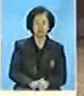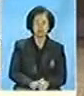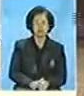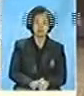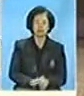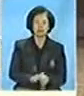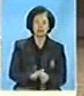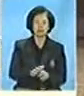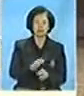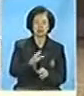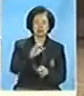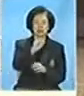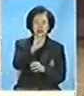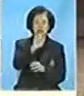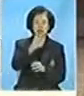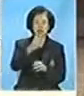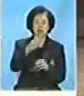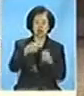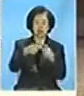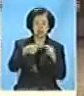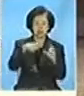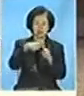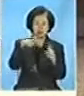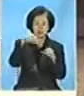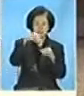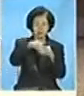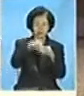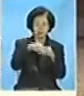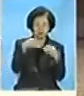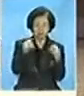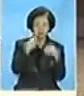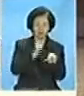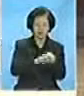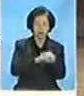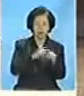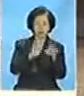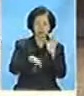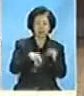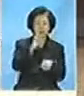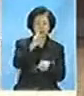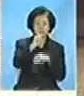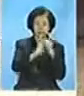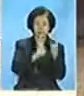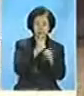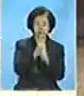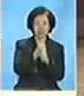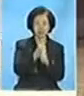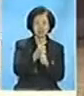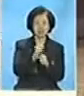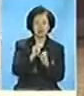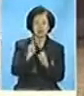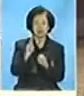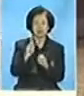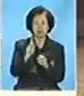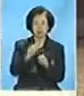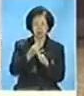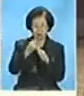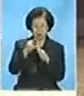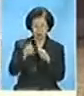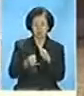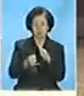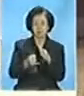สมาชิกวุฒิสภาที่มาจากการเลือกตั้งเหลืออีกเวลาอีก1ปีเสร็จก็จะหมดวา